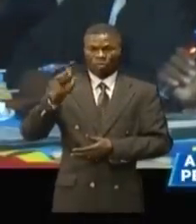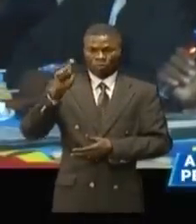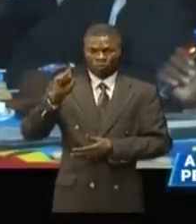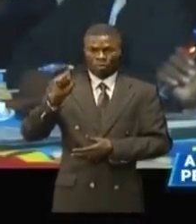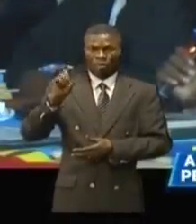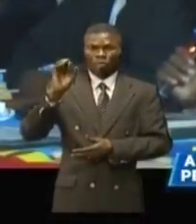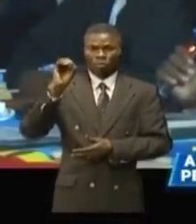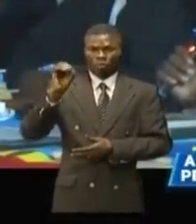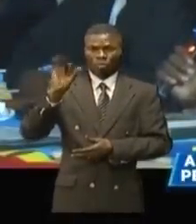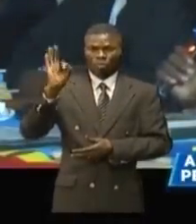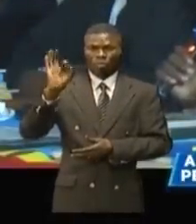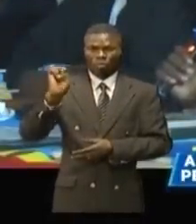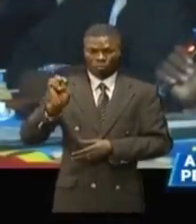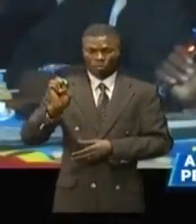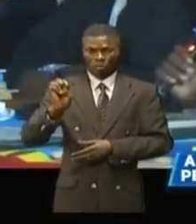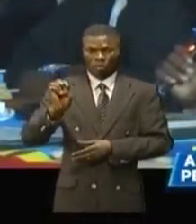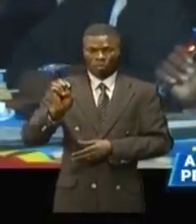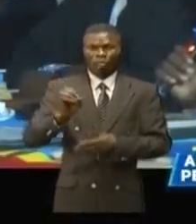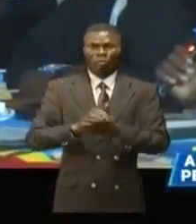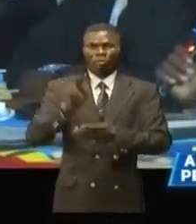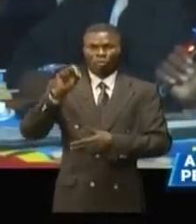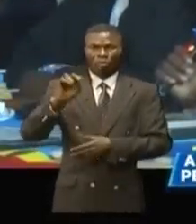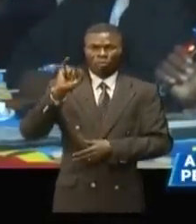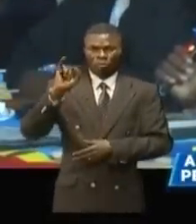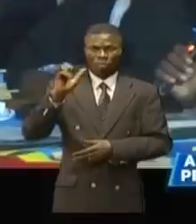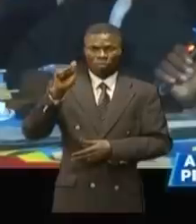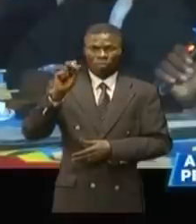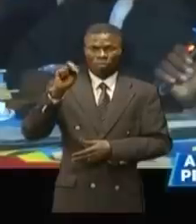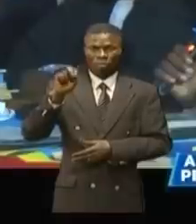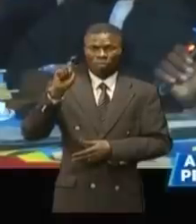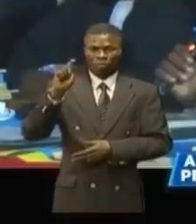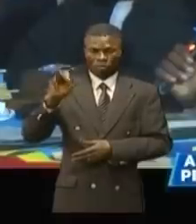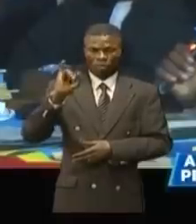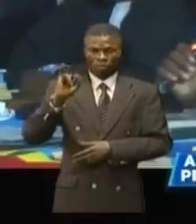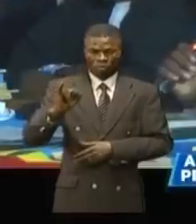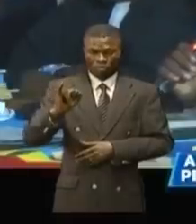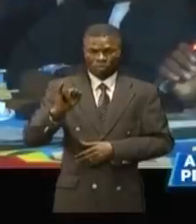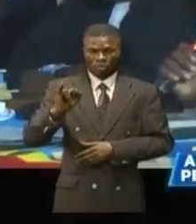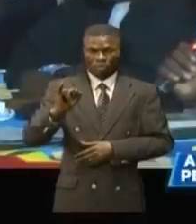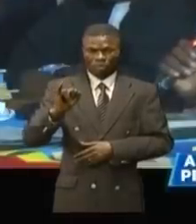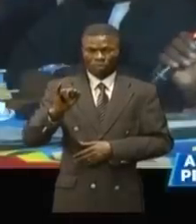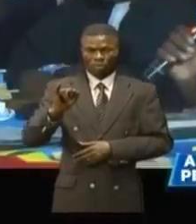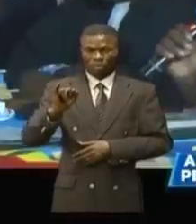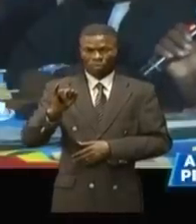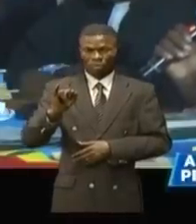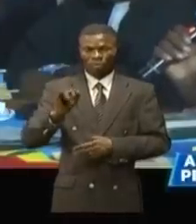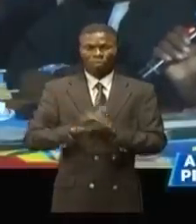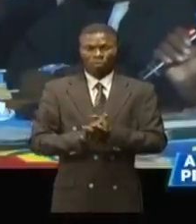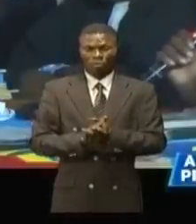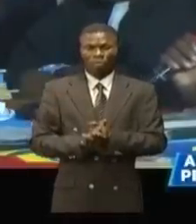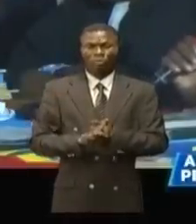alias Anthony, Niati Mamboa